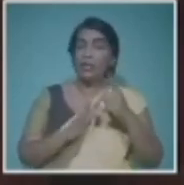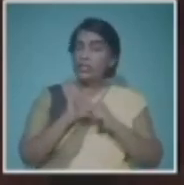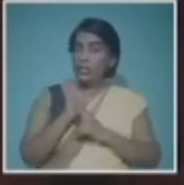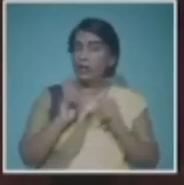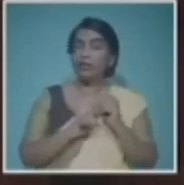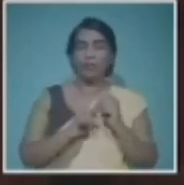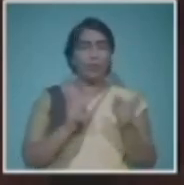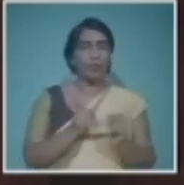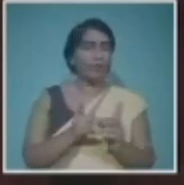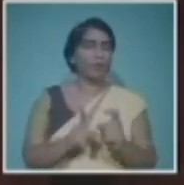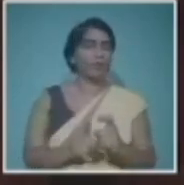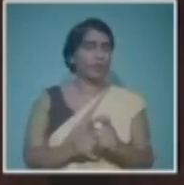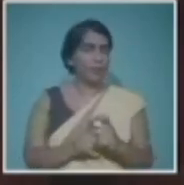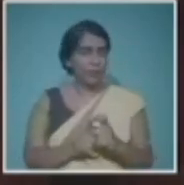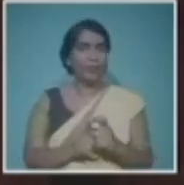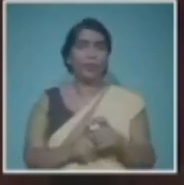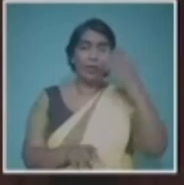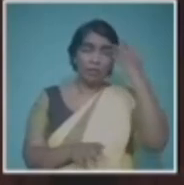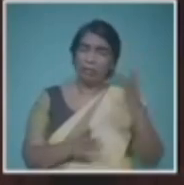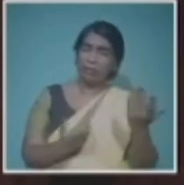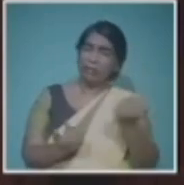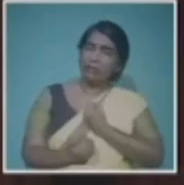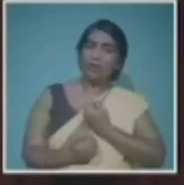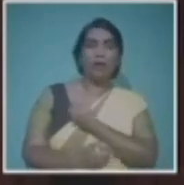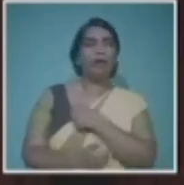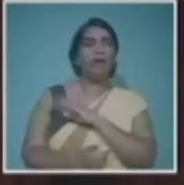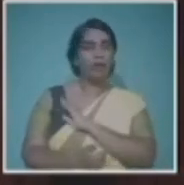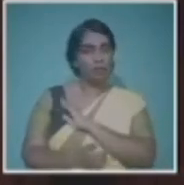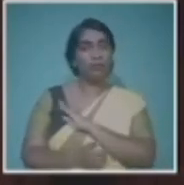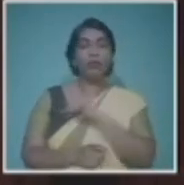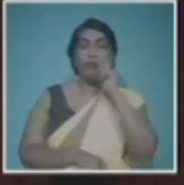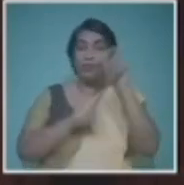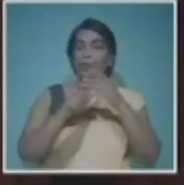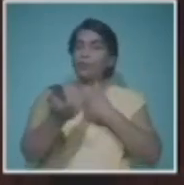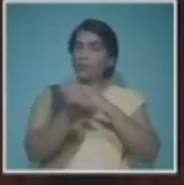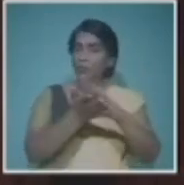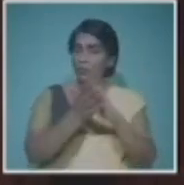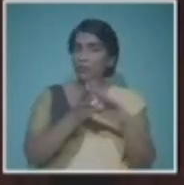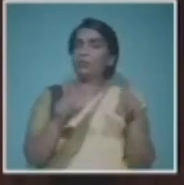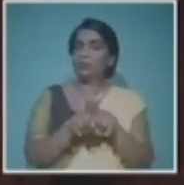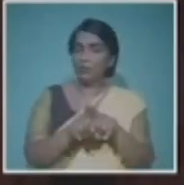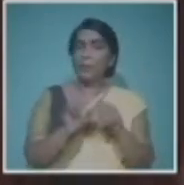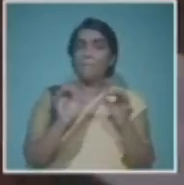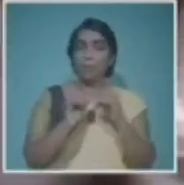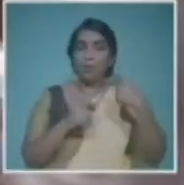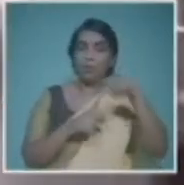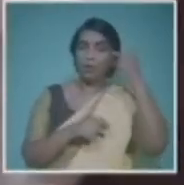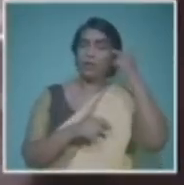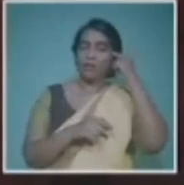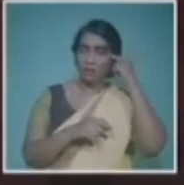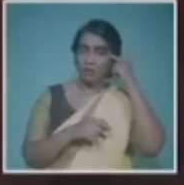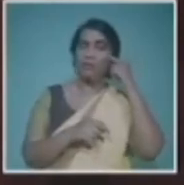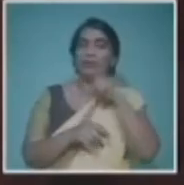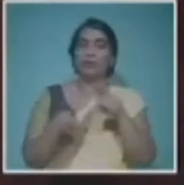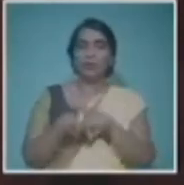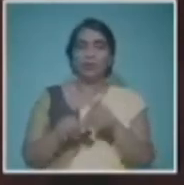පෙරමුණේ බීසණය අතින් දරාගෙන එහෙ මරණ ලැයිස්තුවේ ඉන්න සමිත හාමුදුරුව ඒ අය වෙනුවෙන් කටයුතු කරපු ආකාරය ඒ බද්දගම් මිනිස්සු අදටත් සිහිපත් කරනවා